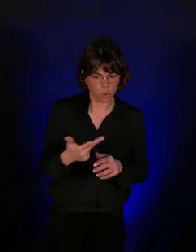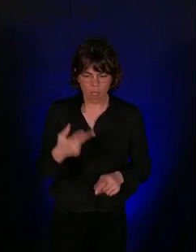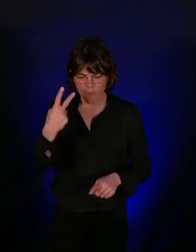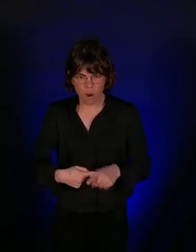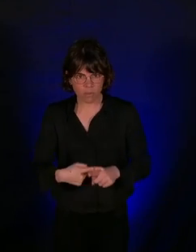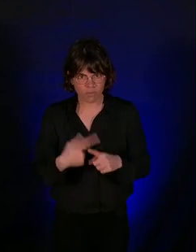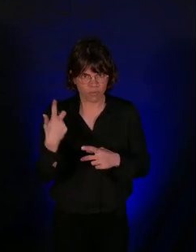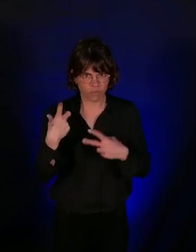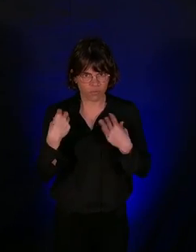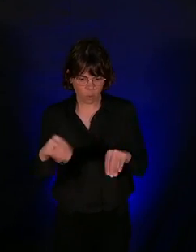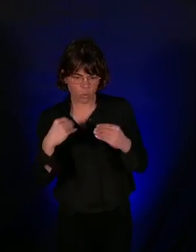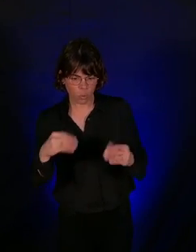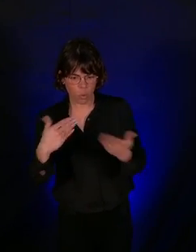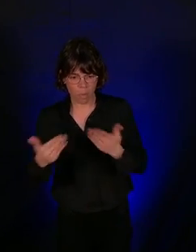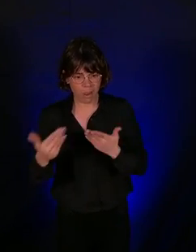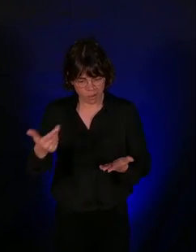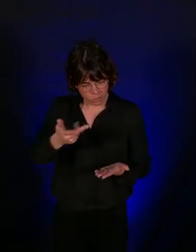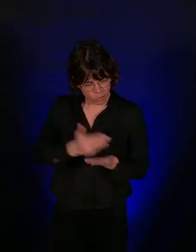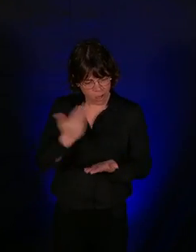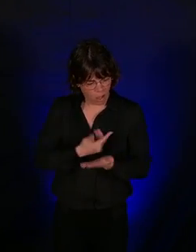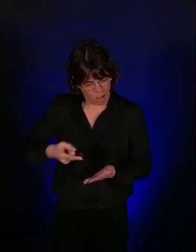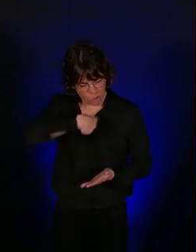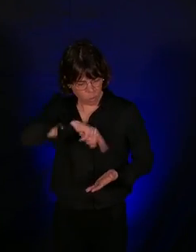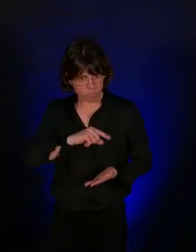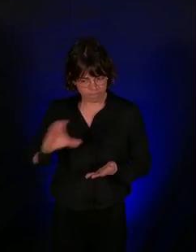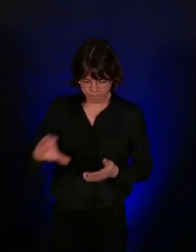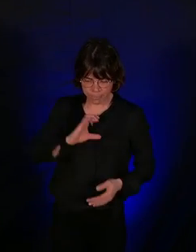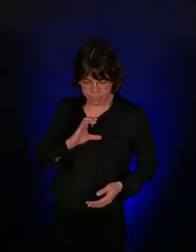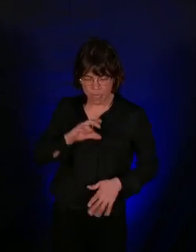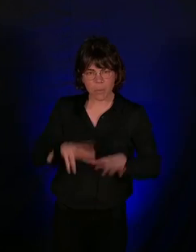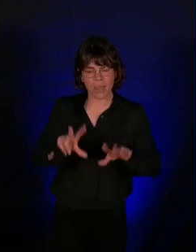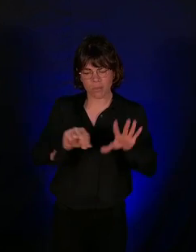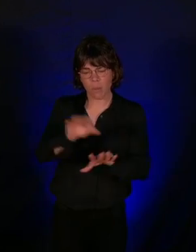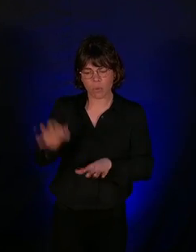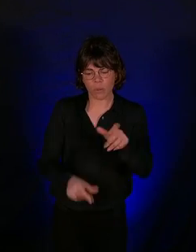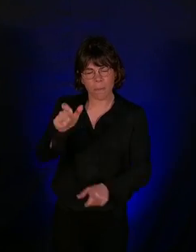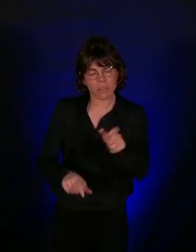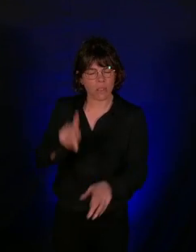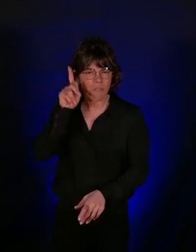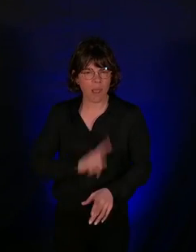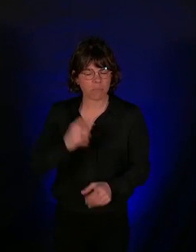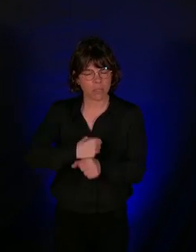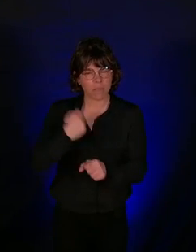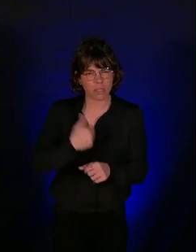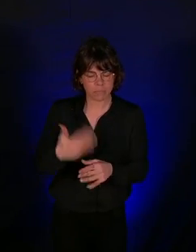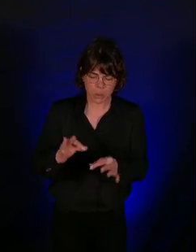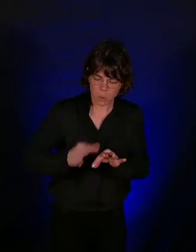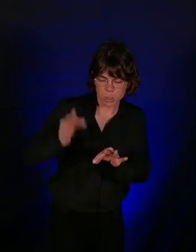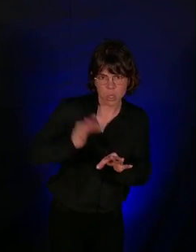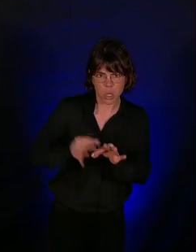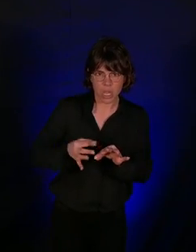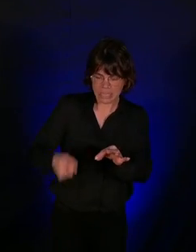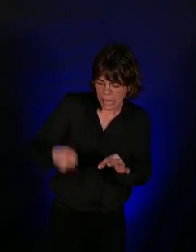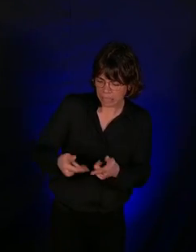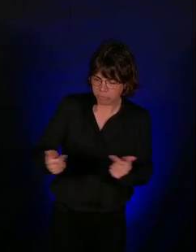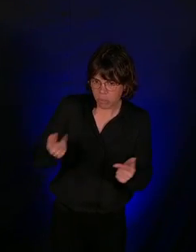fois le montant de notre salaire mensuel nous sommes 80 % de femmes dans ce secteur à fabriquer des produits de prestige en étant